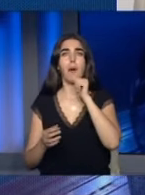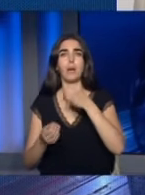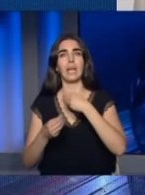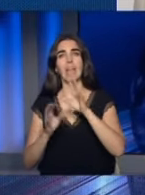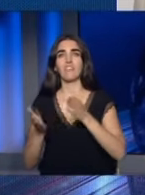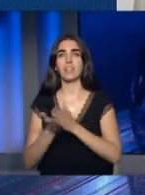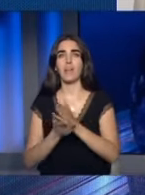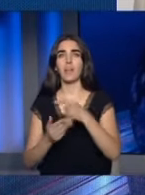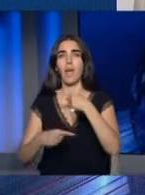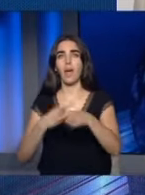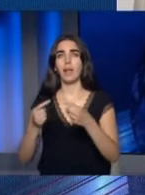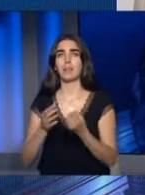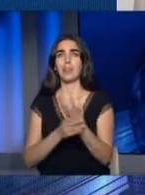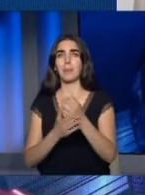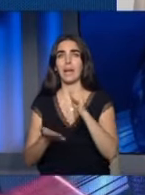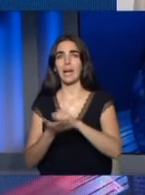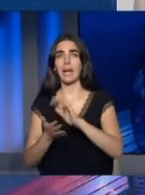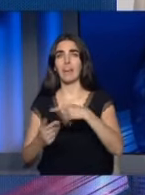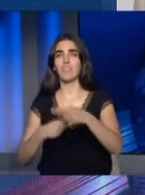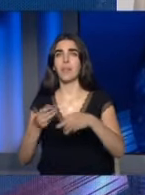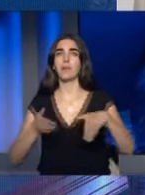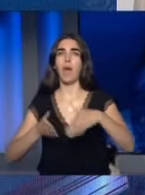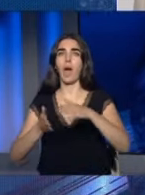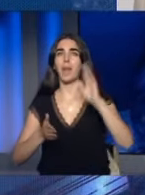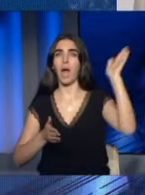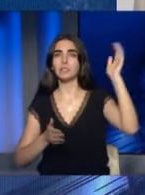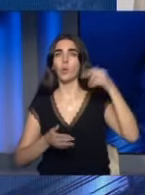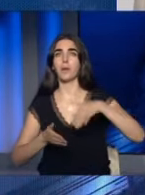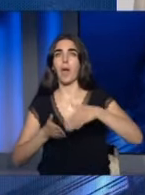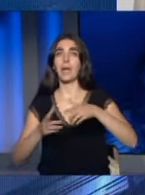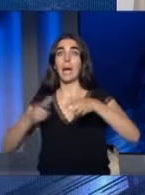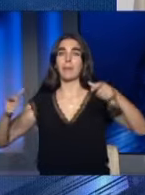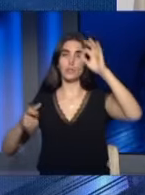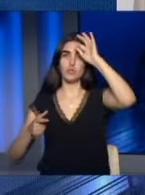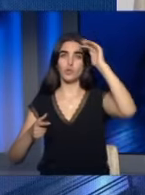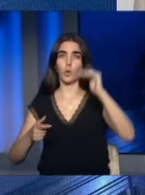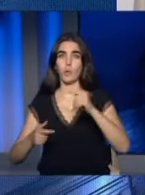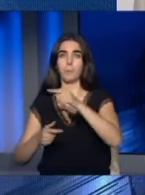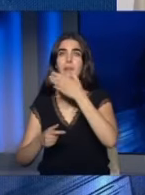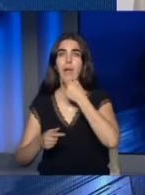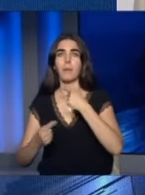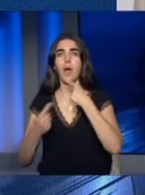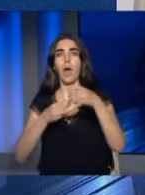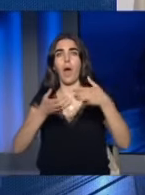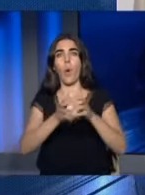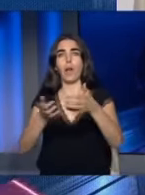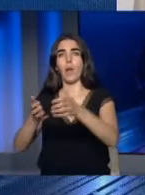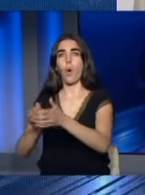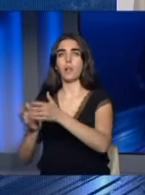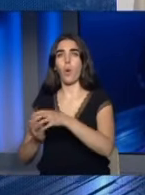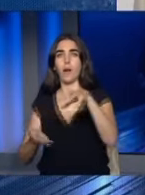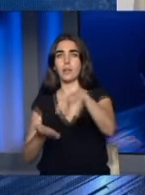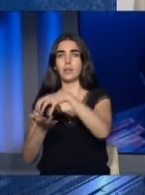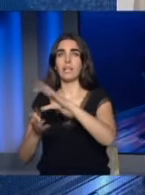لاليات تطبيق اتفاقي نهر العاصي والنهر الكبير الجنوبي وطرق الحفاظ على بيئه الاحواض المشتركه واستثمارها